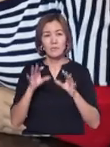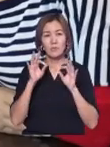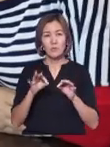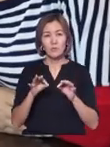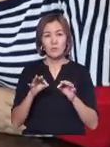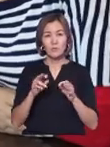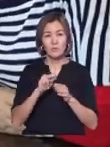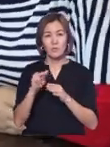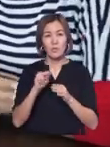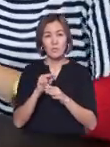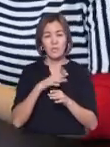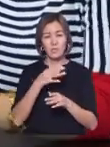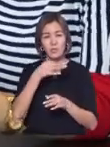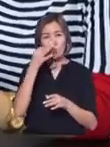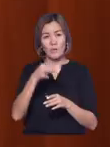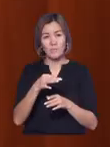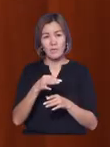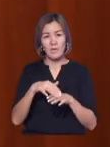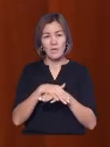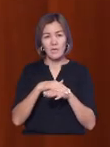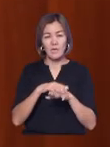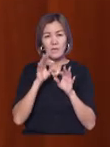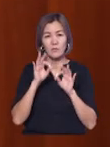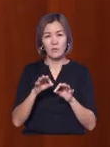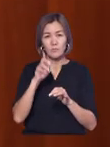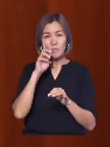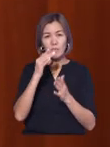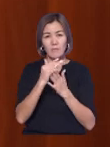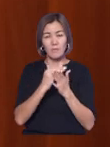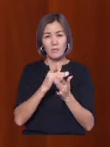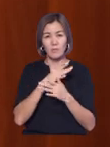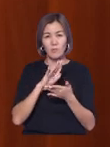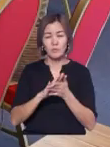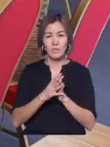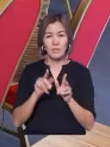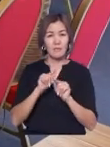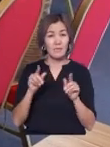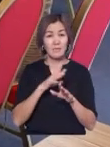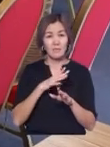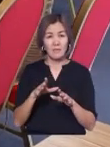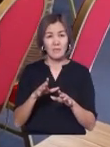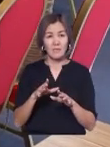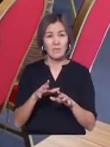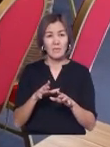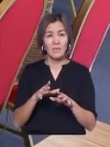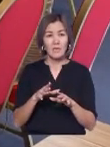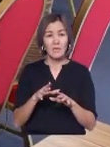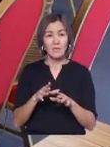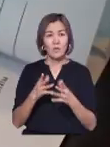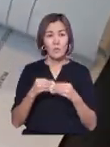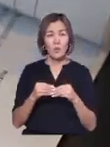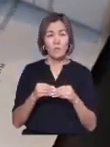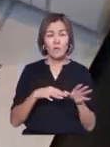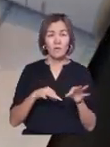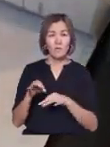жолдарын үйретті. Жауаптылардың айтуынша, халыққа тиімді мемлекеттік бағдарламалар көп жағдайда дұрыс насихатталмайды, есесіне қоғамға пайдалы